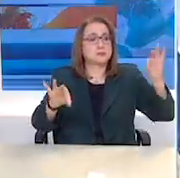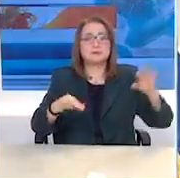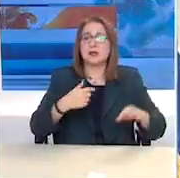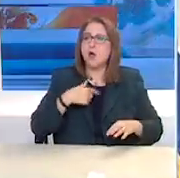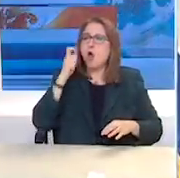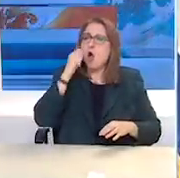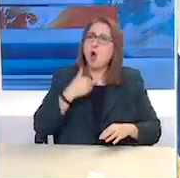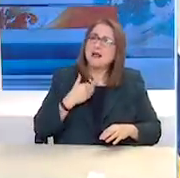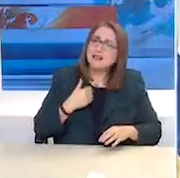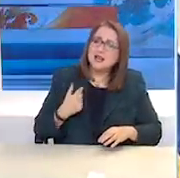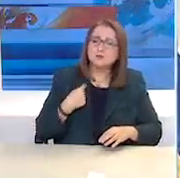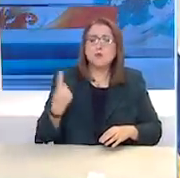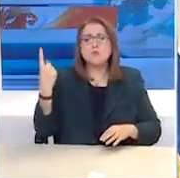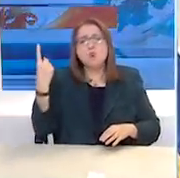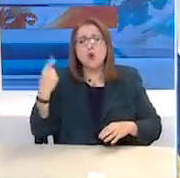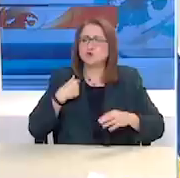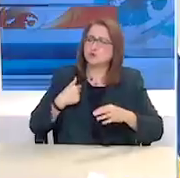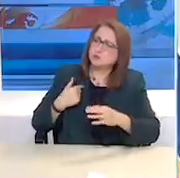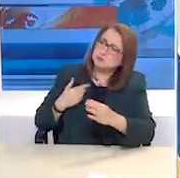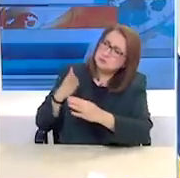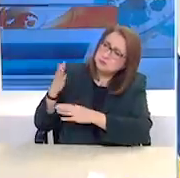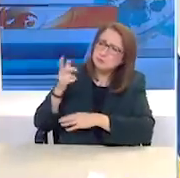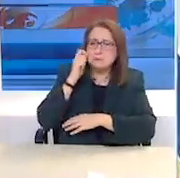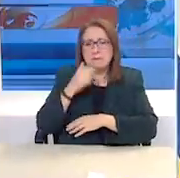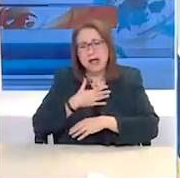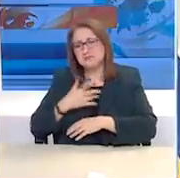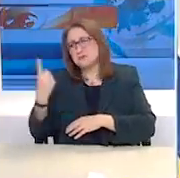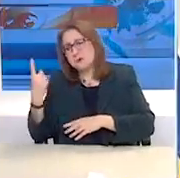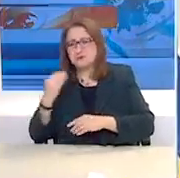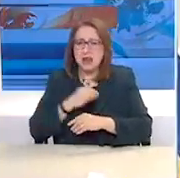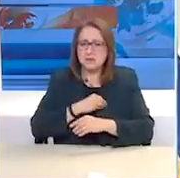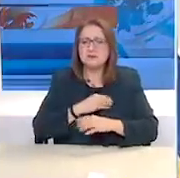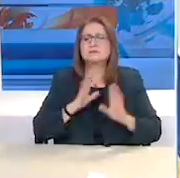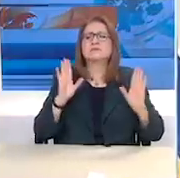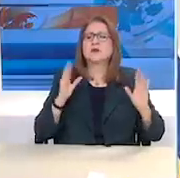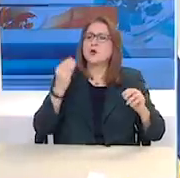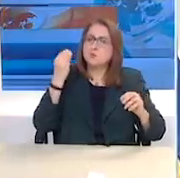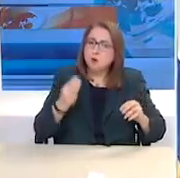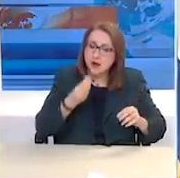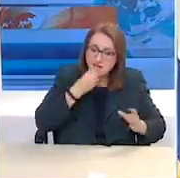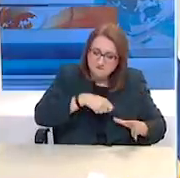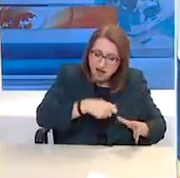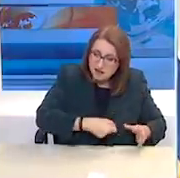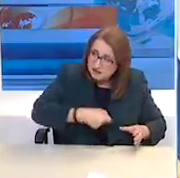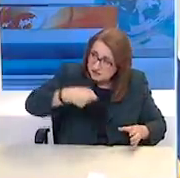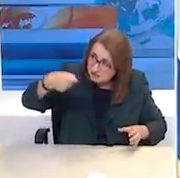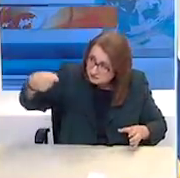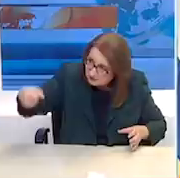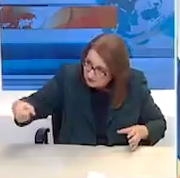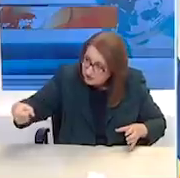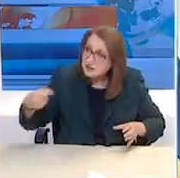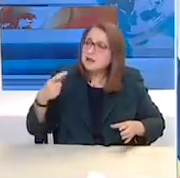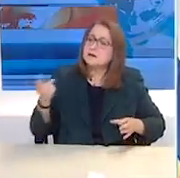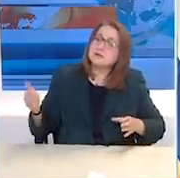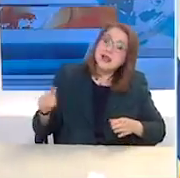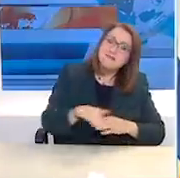πατέρα μου ο οποίος είναι μόνος του και θέλω να πάω να τον δω. Είναι καλύτερα να πας να το αφήσεις το φαγάκι και να φύγεις παρά να πας και να κάτσεις μαζί του,